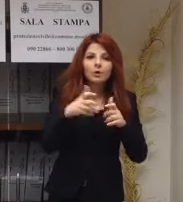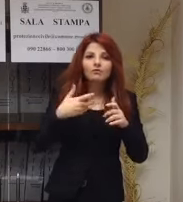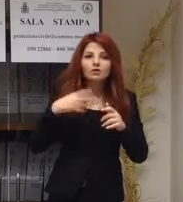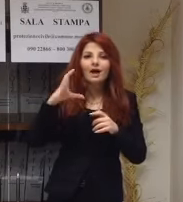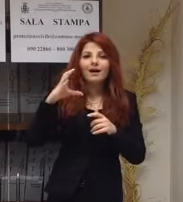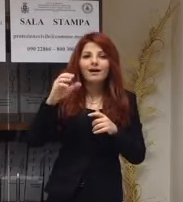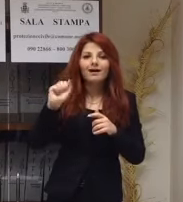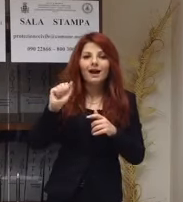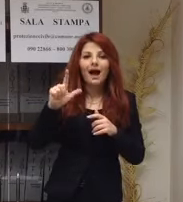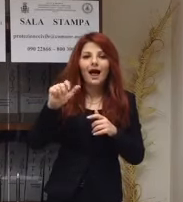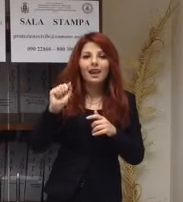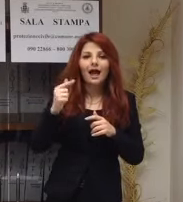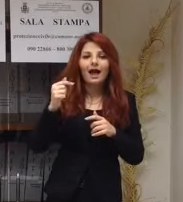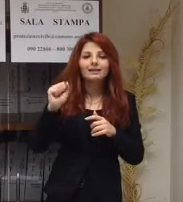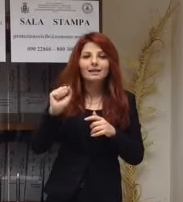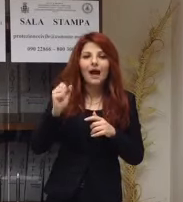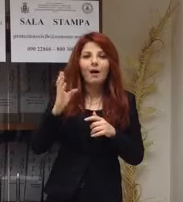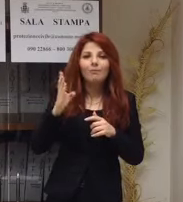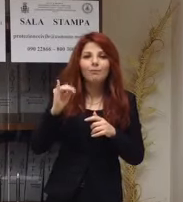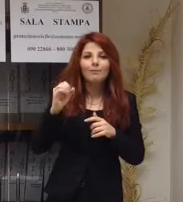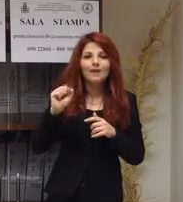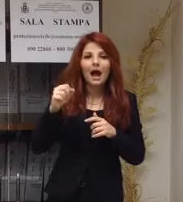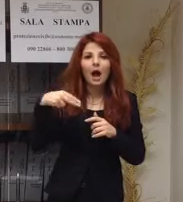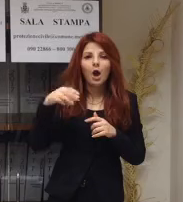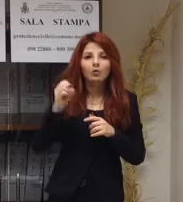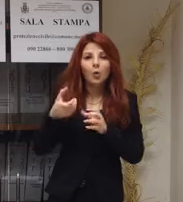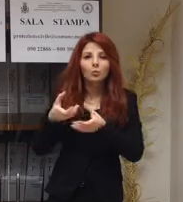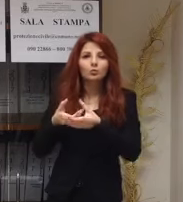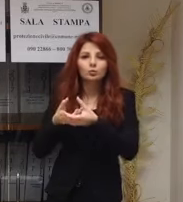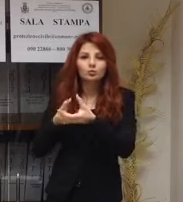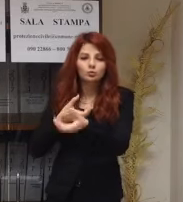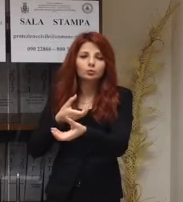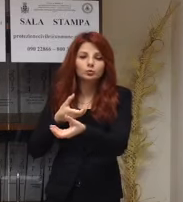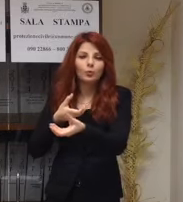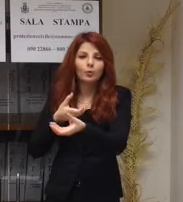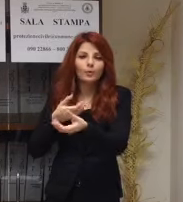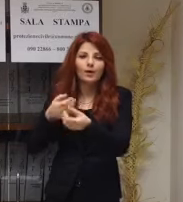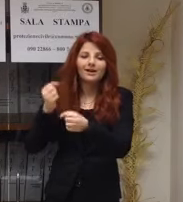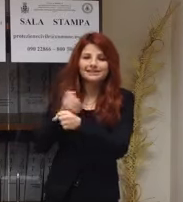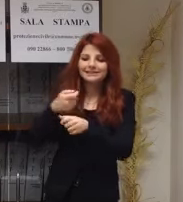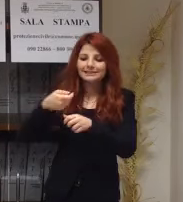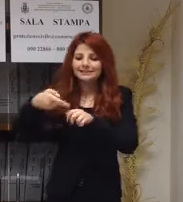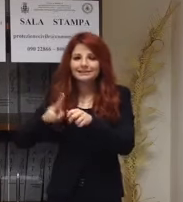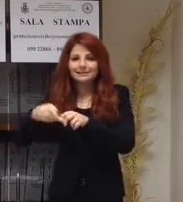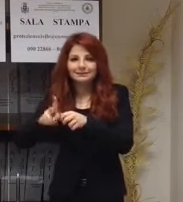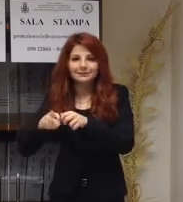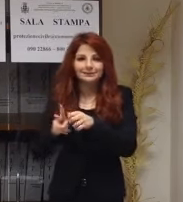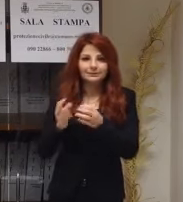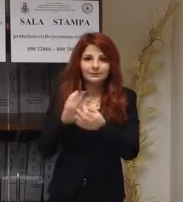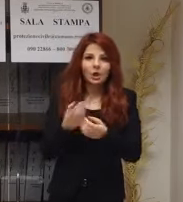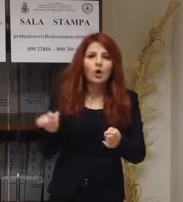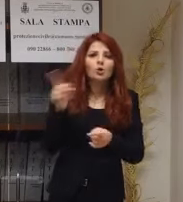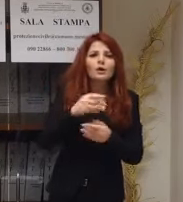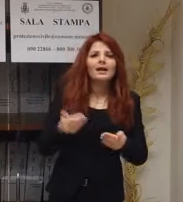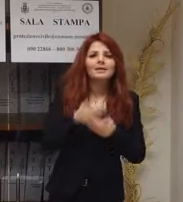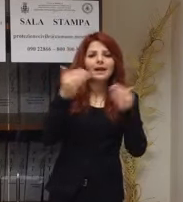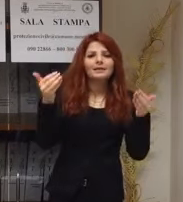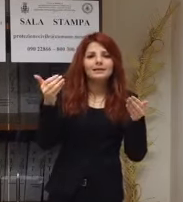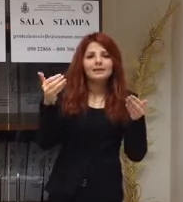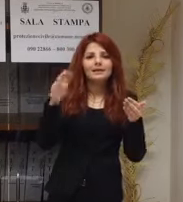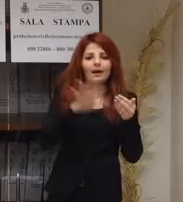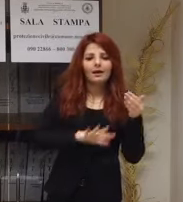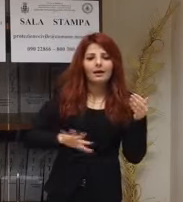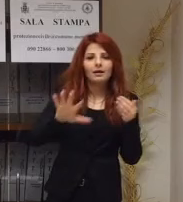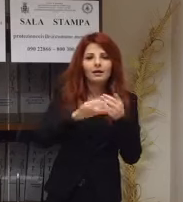Domani mattina l'erogazione in città e nella Riviera Nord inizierà dalle ore 8 circa, in quanto